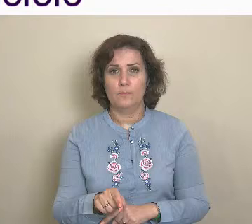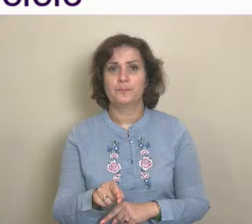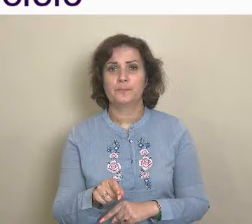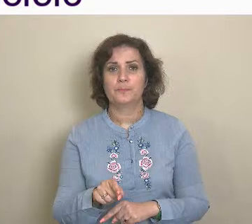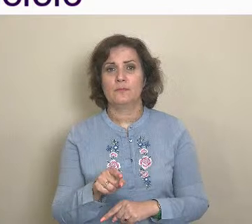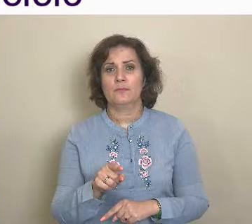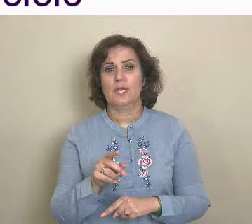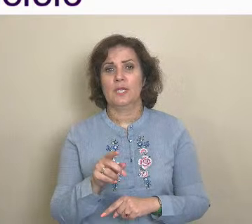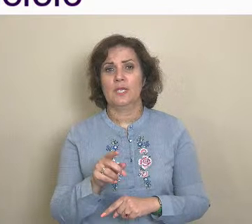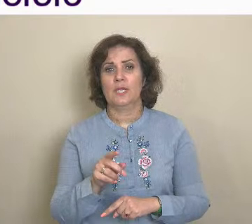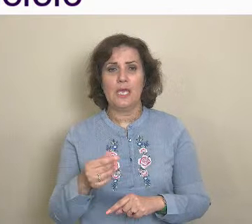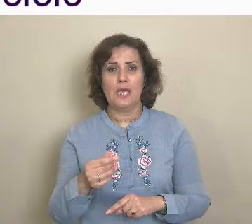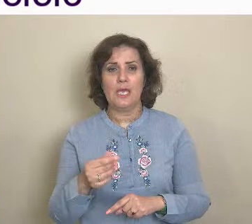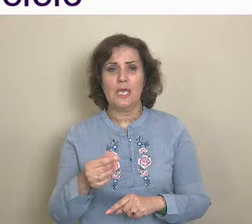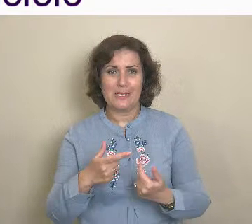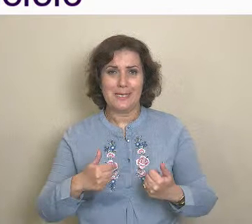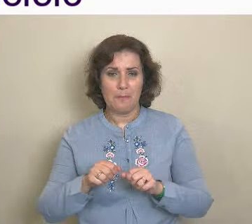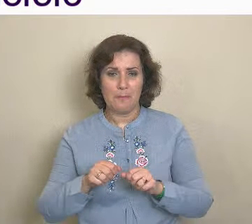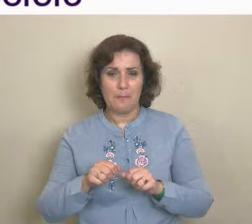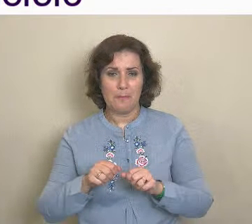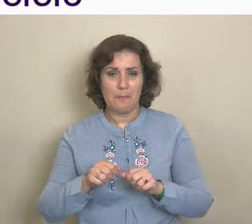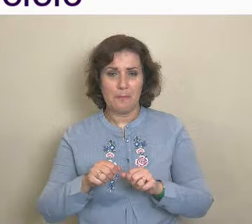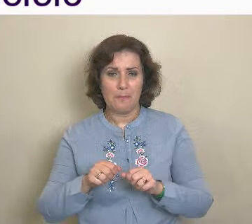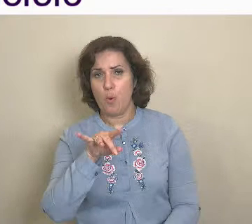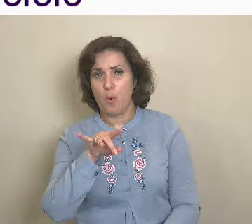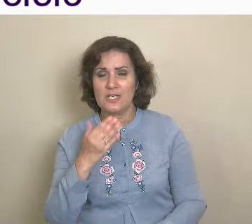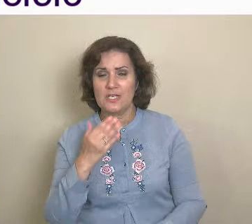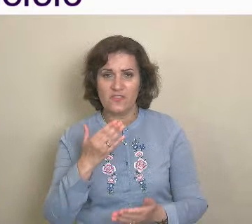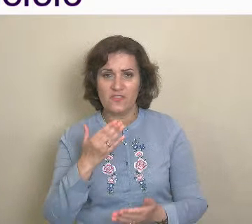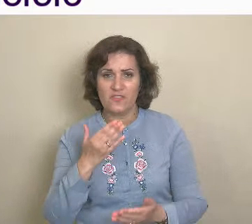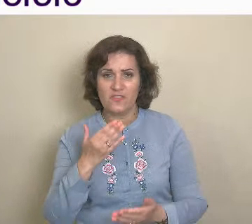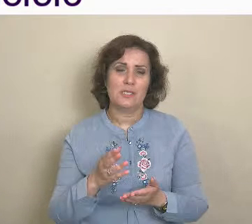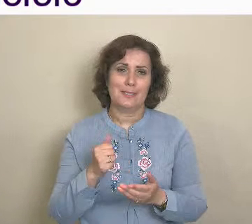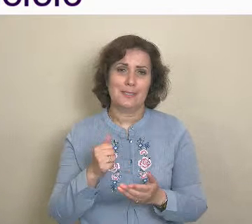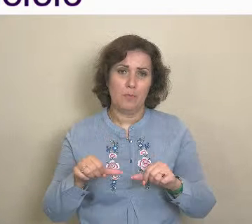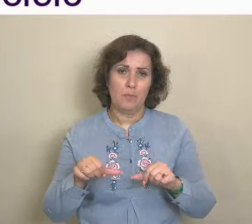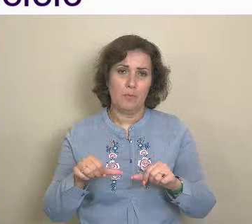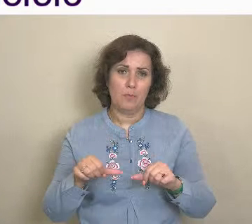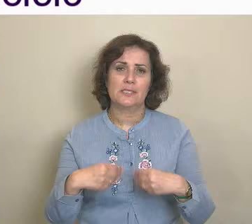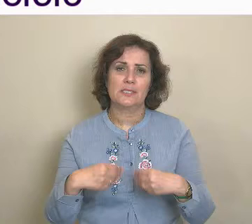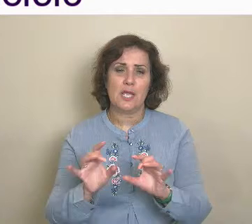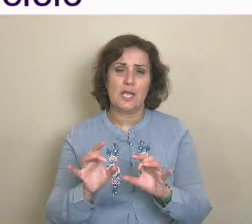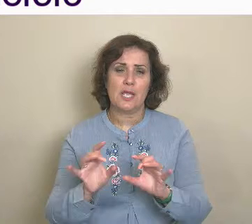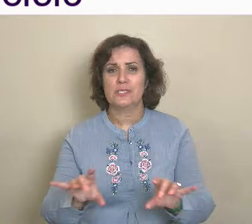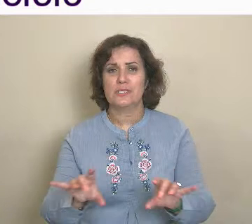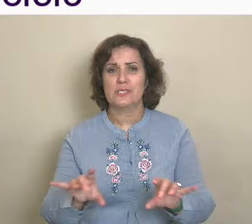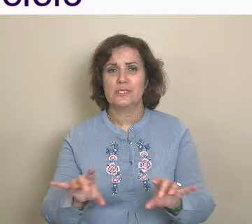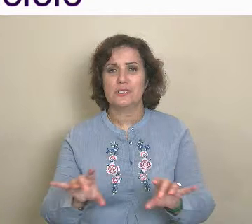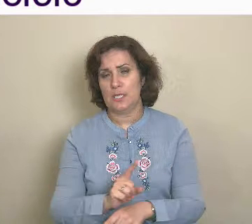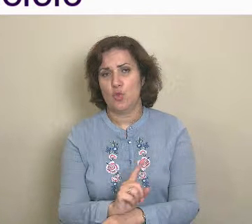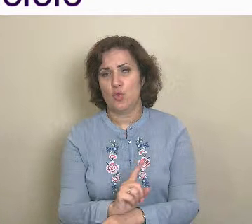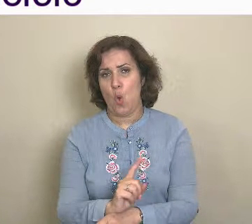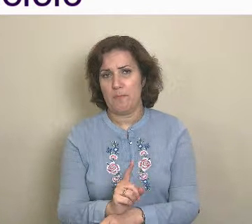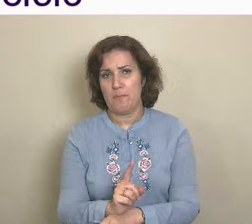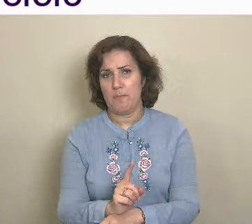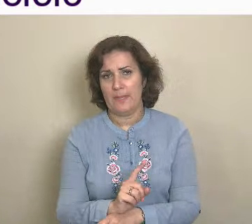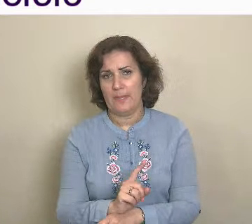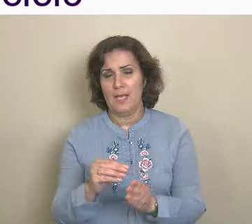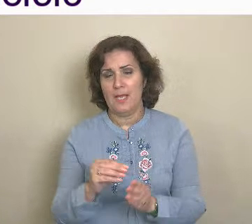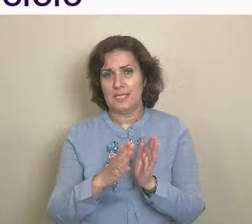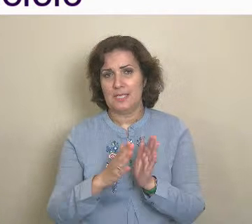Мілянська мережа опори звернулася до Центральної виборчої комісії requesting the